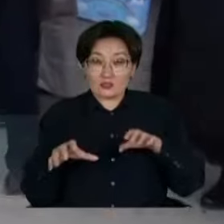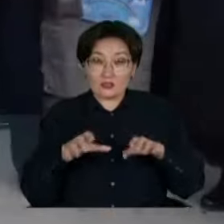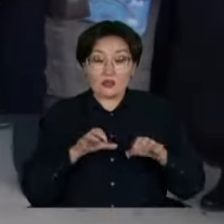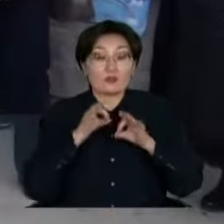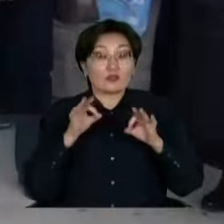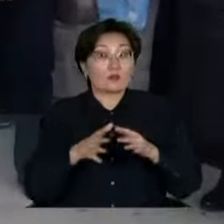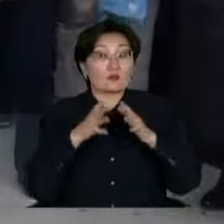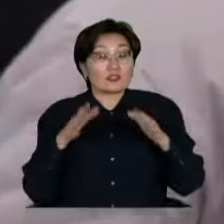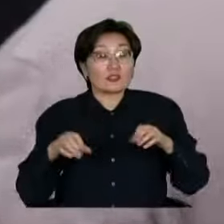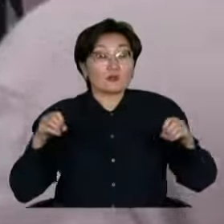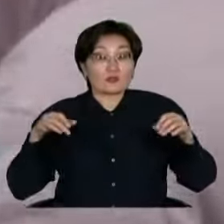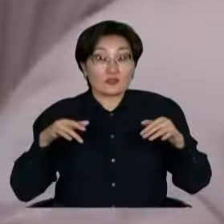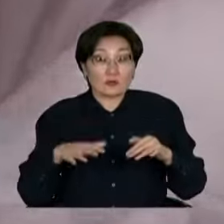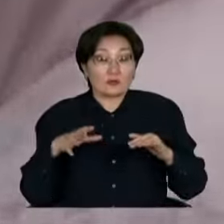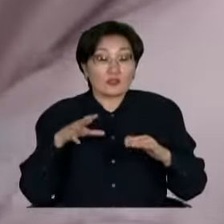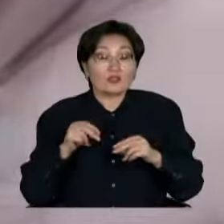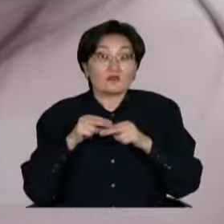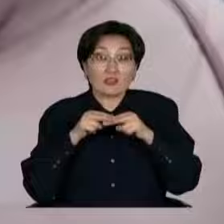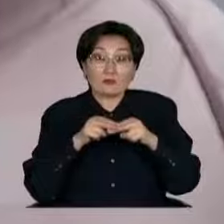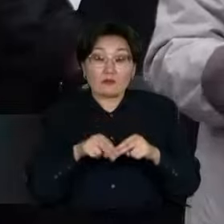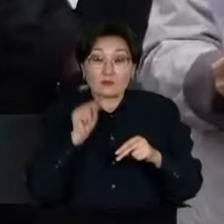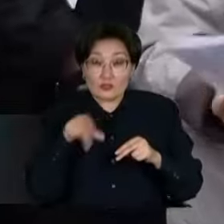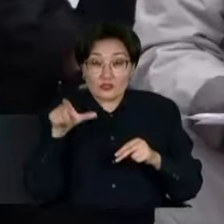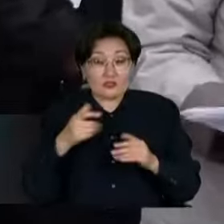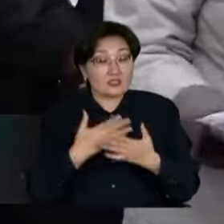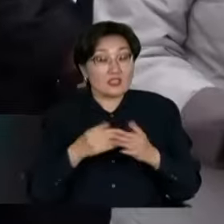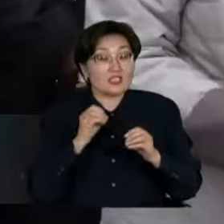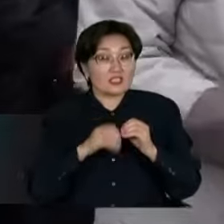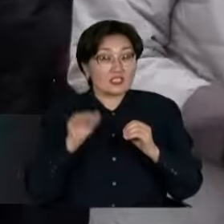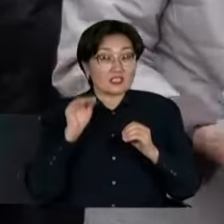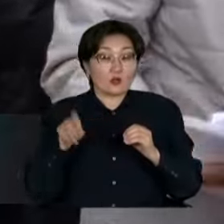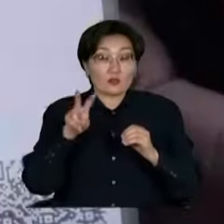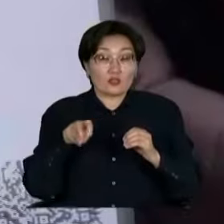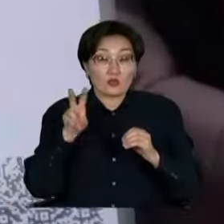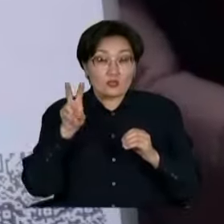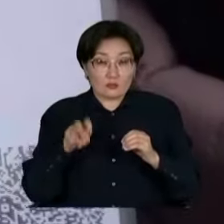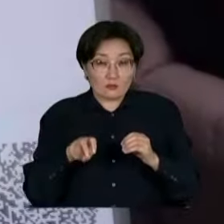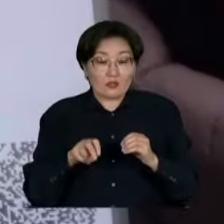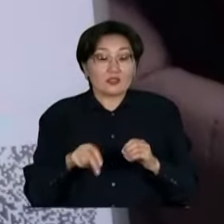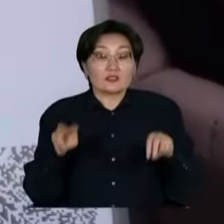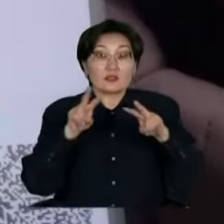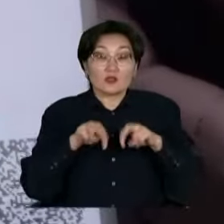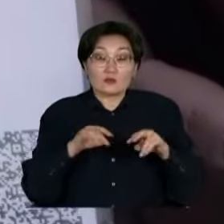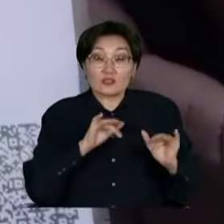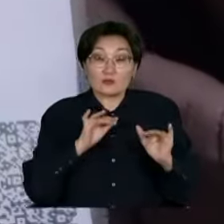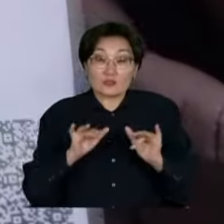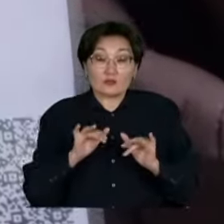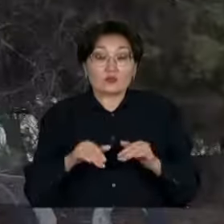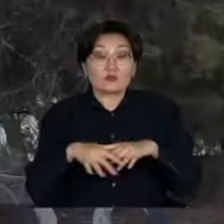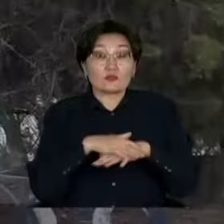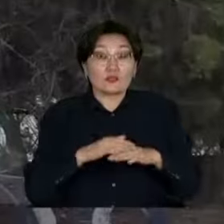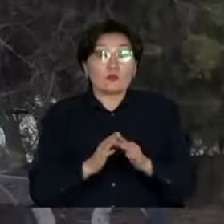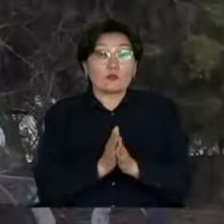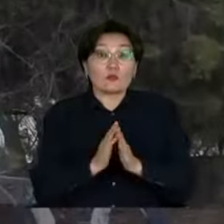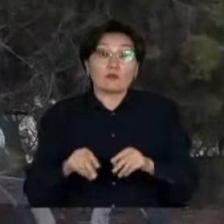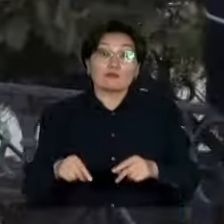слову, большинство собравшихся внесли на счет подозреваемого около 10 тысяч долларов США. Дело, рассматриваемое в столице, жители просят перевести